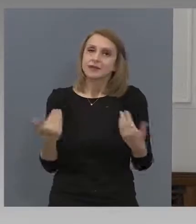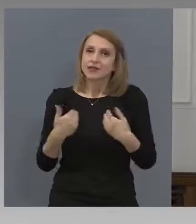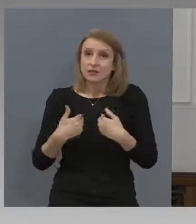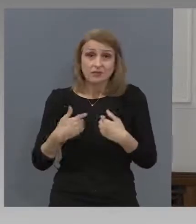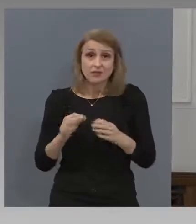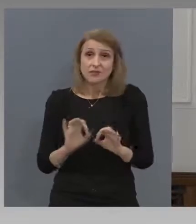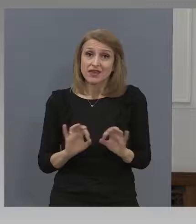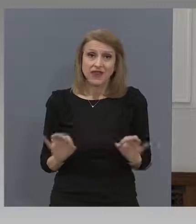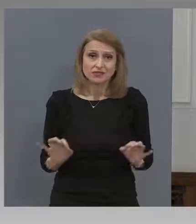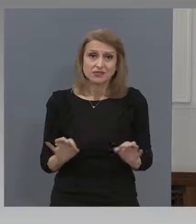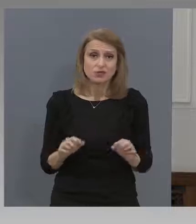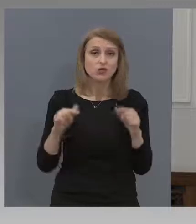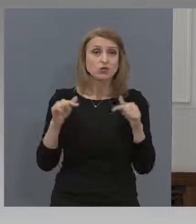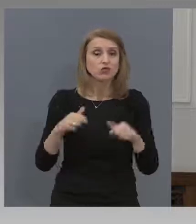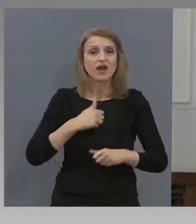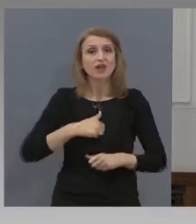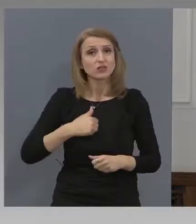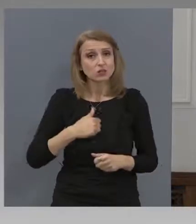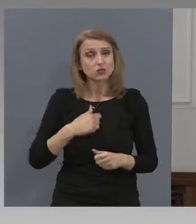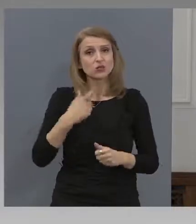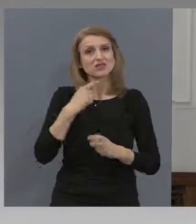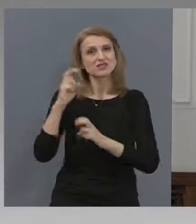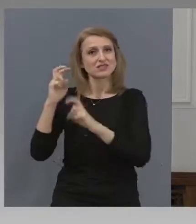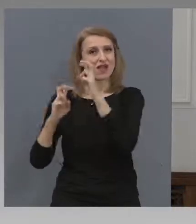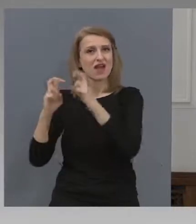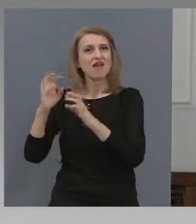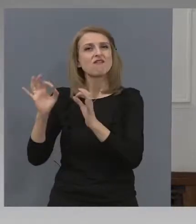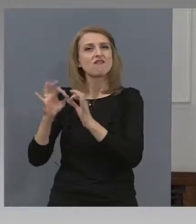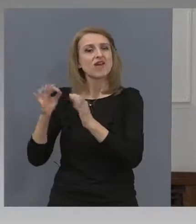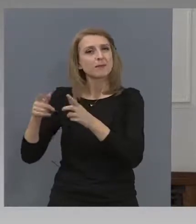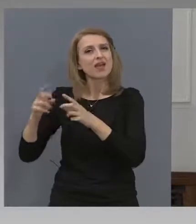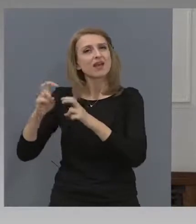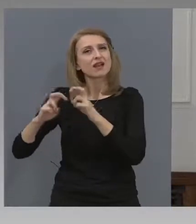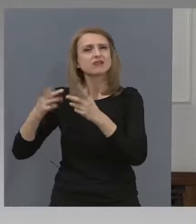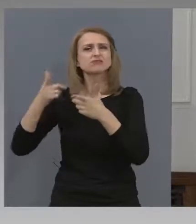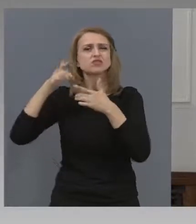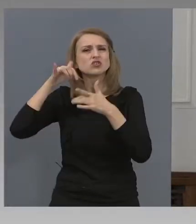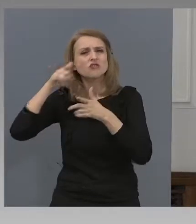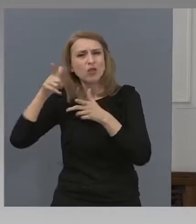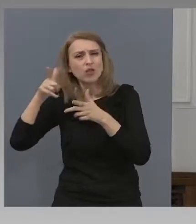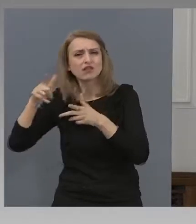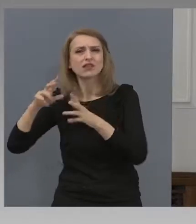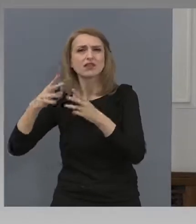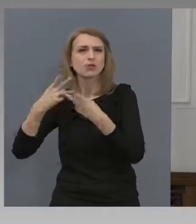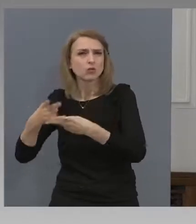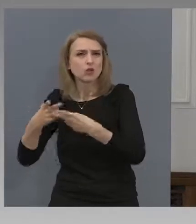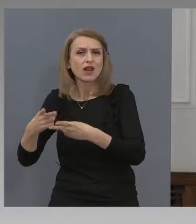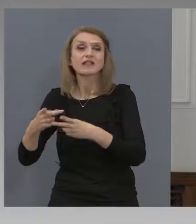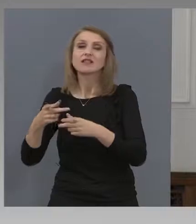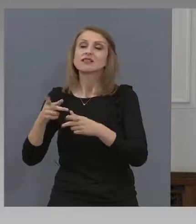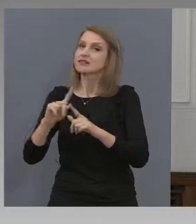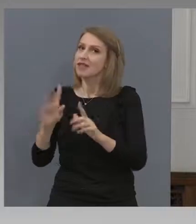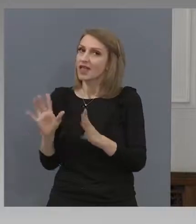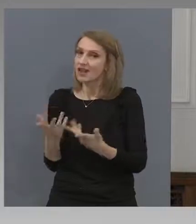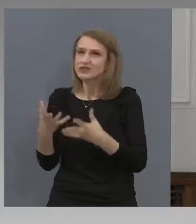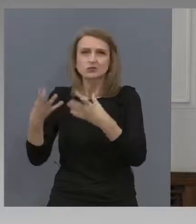страни, аз говоря и за фермерите, не за земеделието. Трябва да се направят усилия, но това